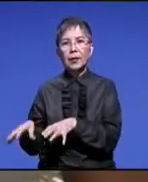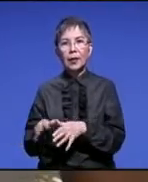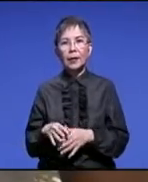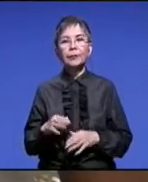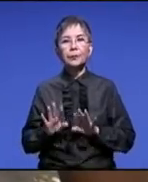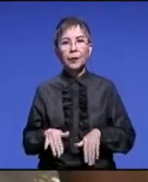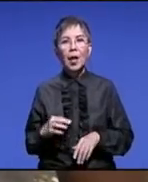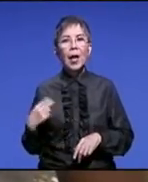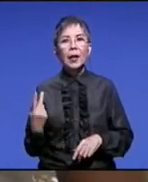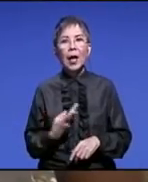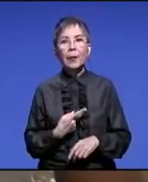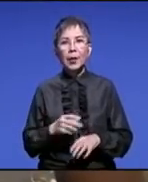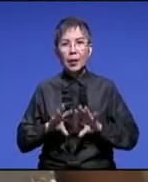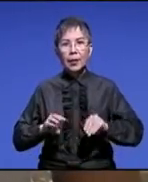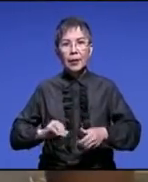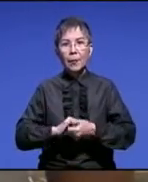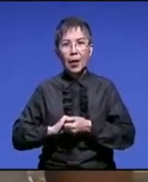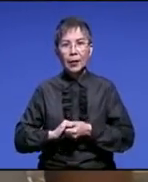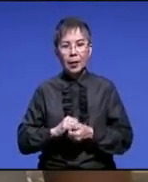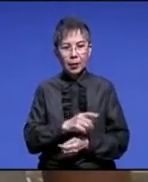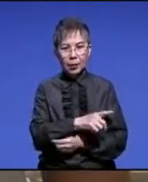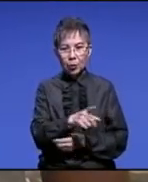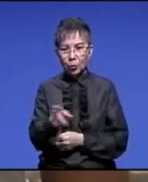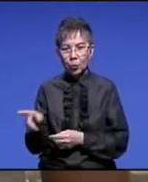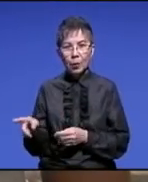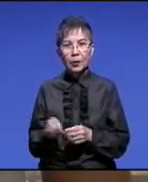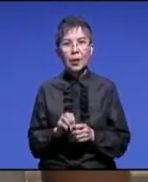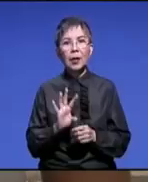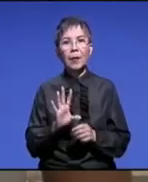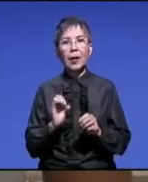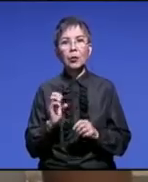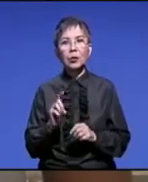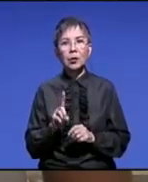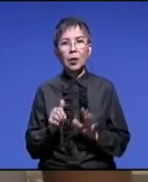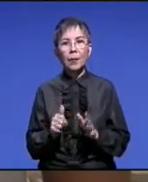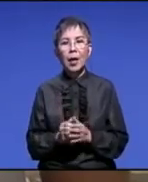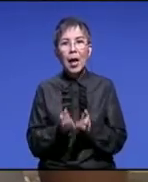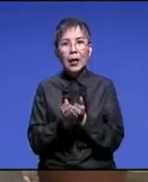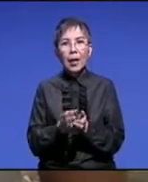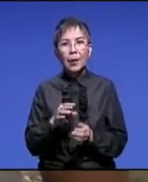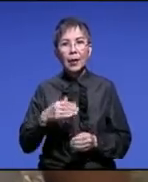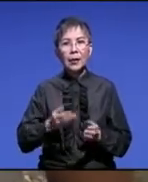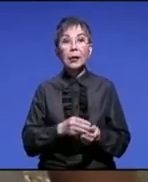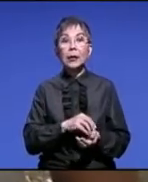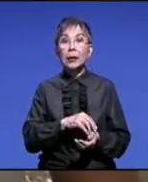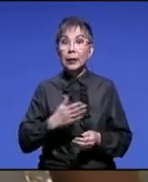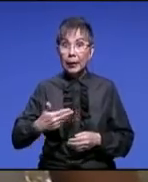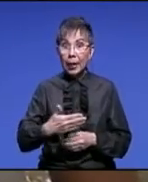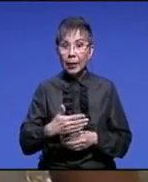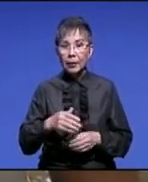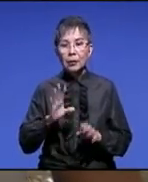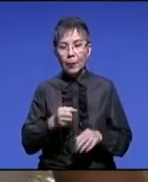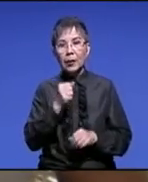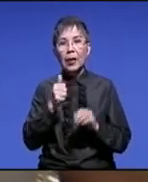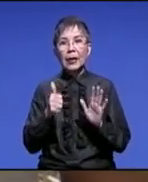Kami berkoordinasi dengan radius 5 nautical mile. Kapal perikanan mendapatkan 6 kondisi selamat,